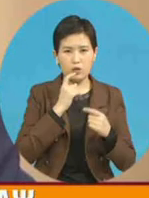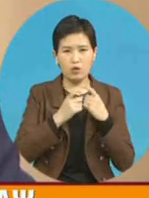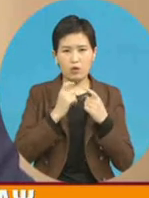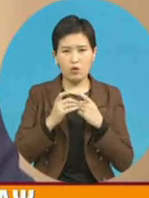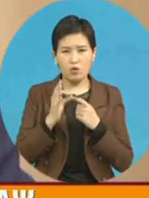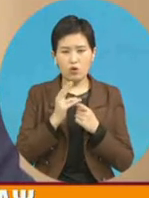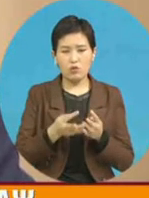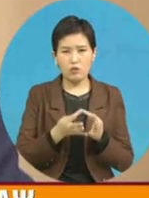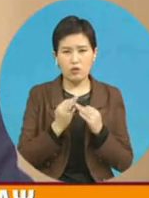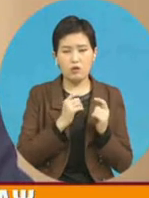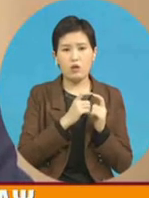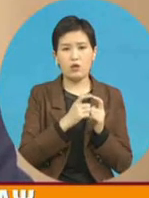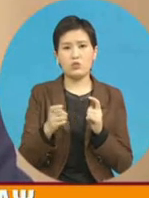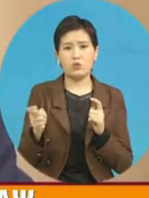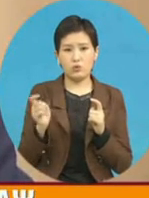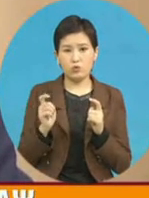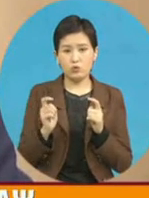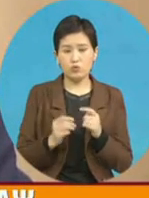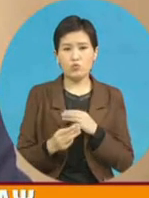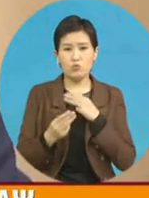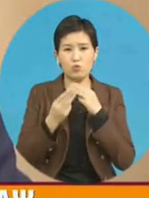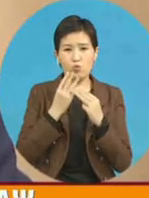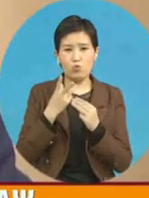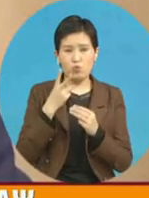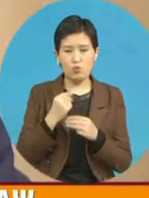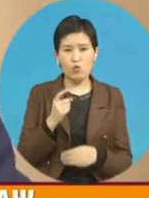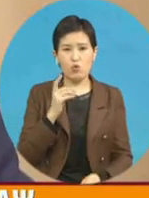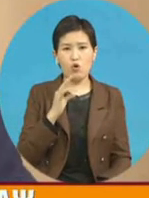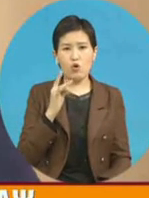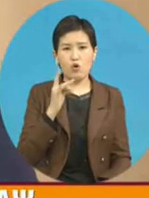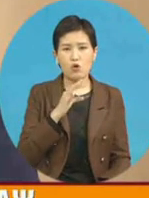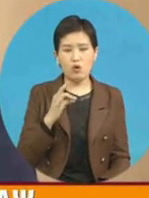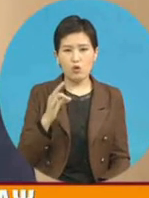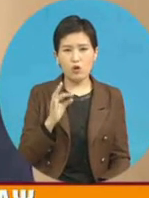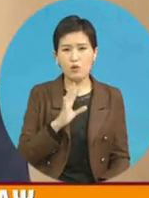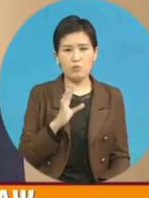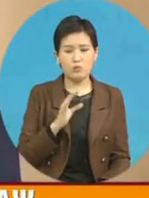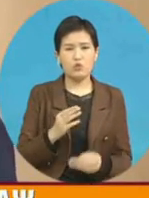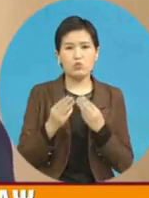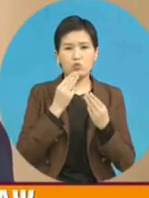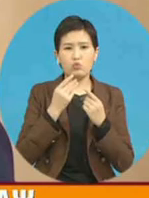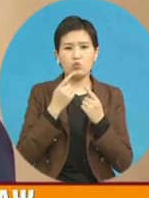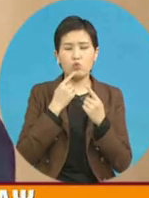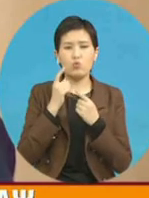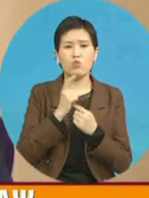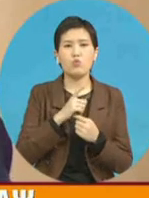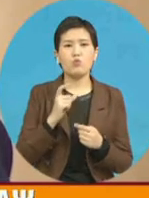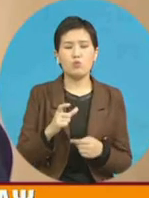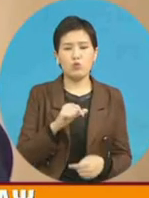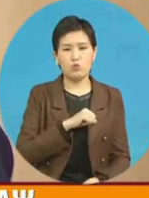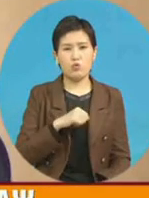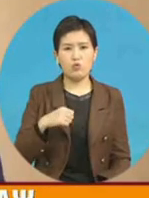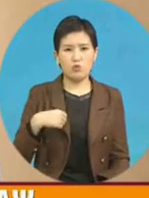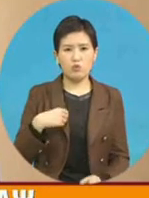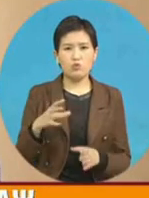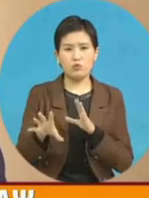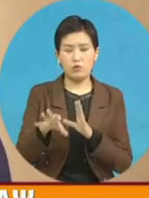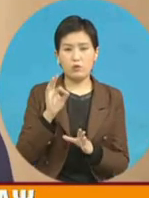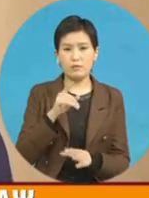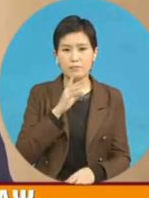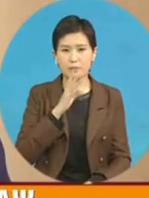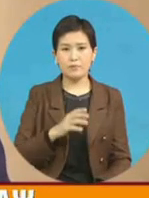зүй орчин бүрдүүлсэн. Одоо өөрөөр хэлэх юм бол шүүх мэрэгжлийн хороо гэдэг үтс байхгүй зөвхөн одоо шүүх хэрэг зөвлөлийн гишүүд та бүхэн энэ сонгож шалгуулалт